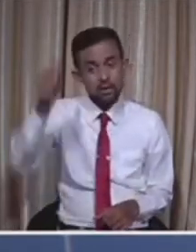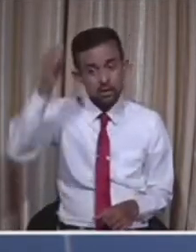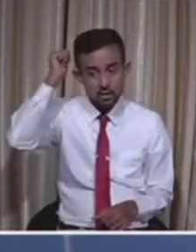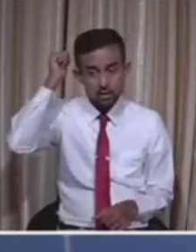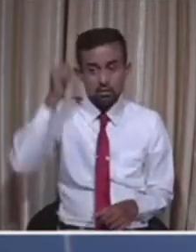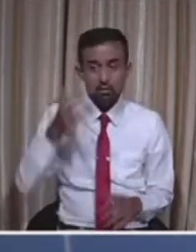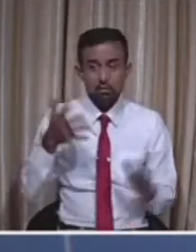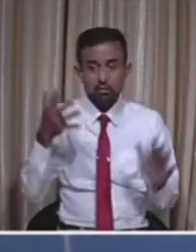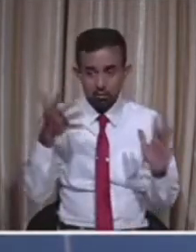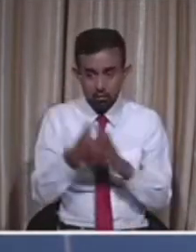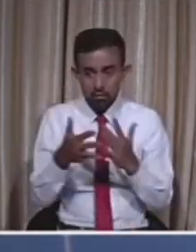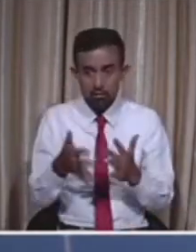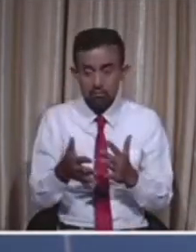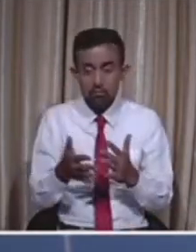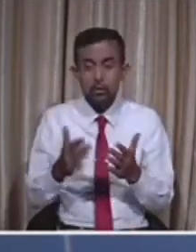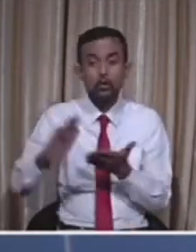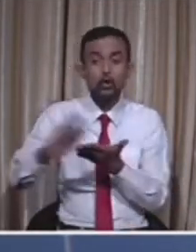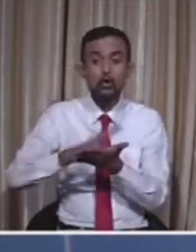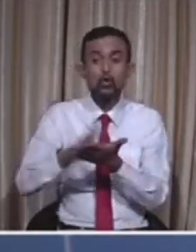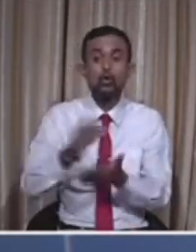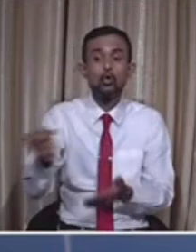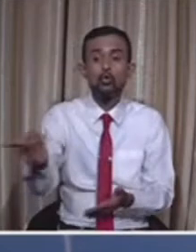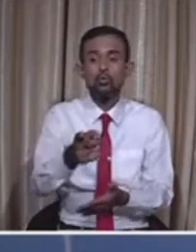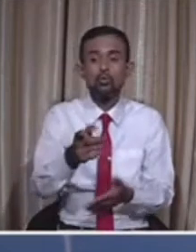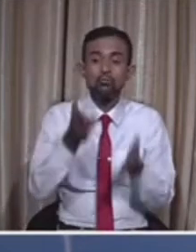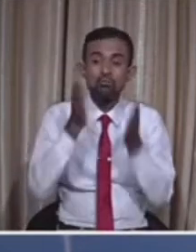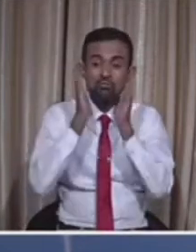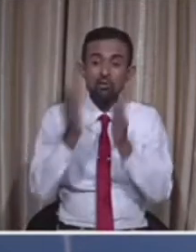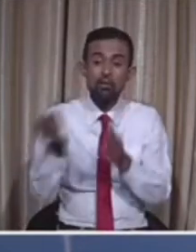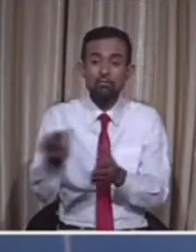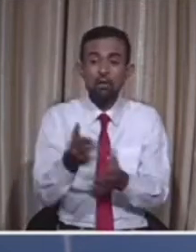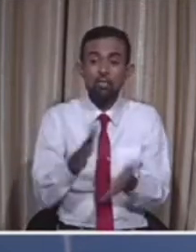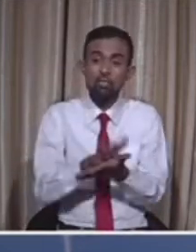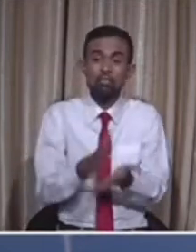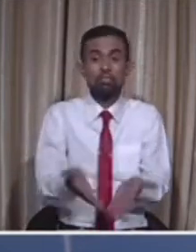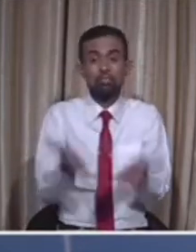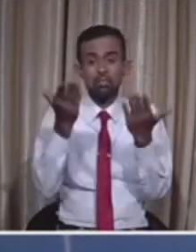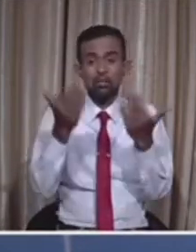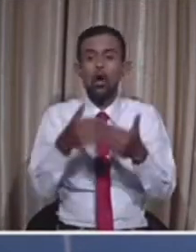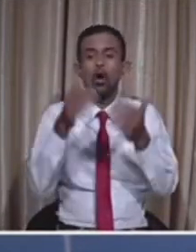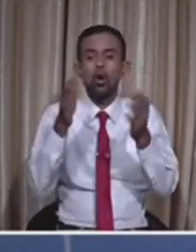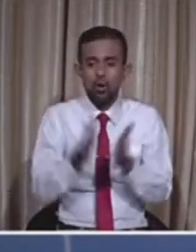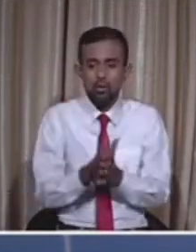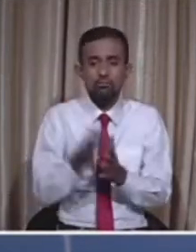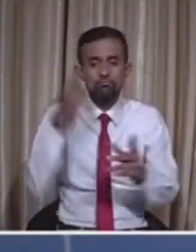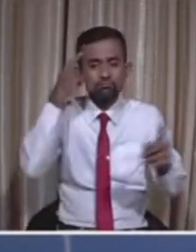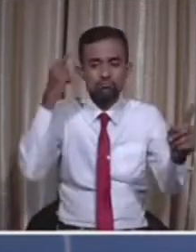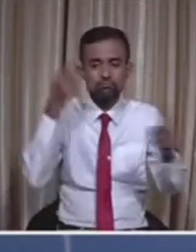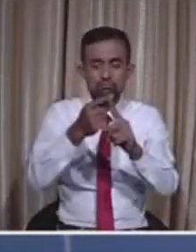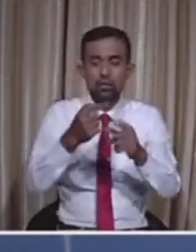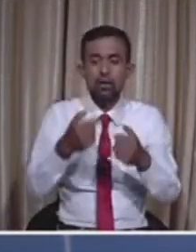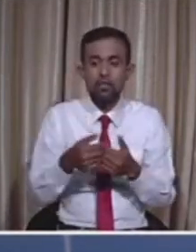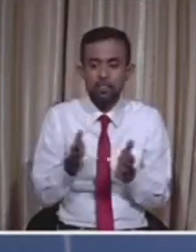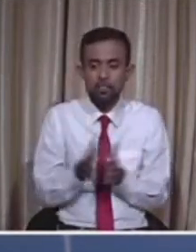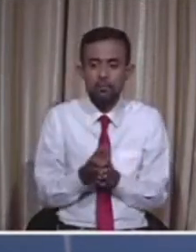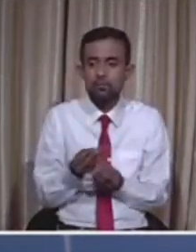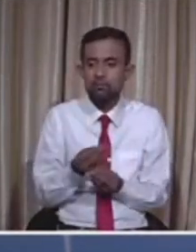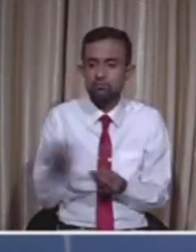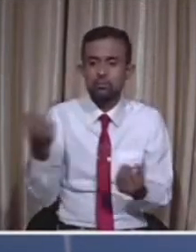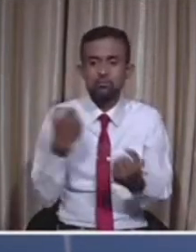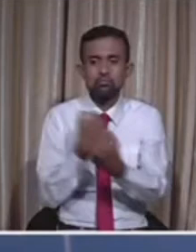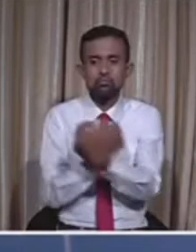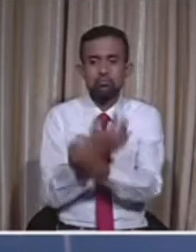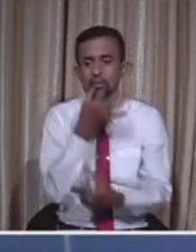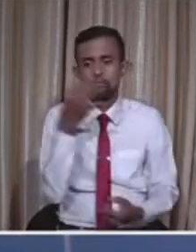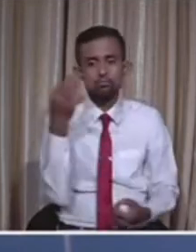සාහසික අපරාධයට හවුල් වෙච්ච, හිනා වෙච්ච, සතුටු වෙච්ච හැම කෙනෙක් පිළිබඳවම තමන්ගේ ළඟම පොලිසියට ඒ අය පිළිබඳව